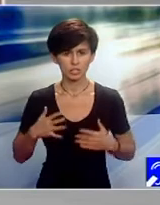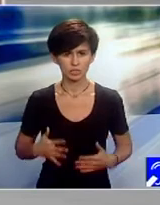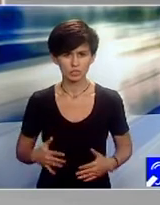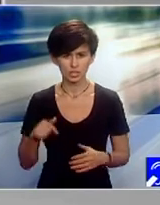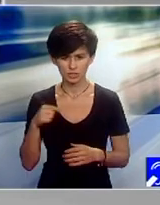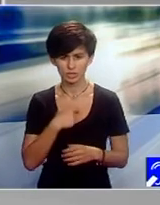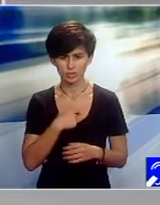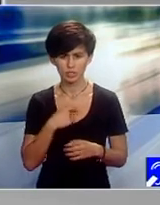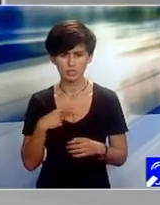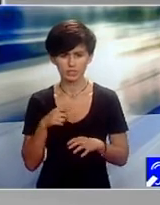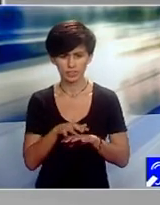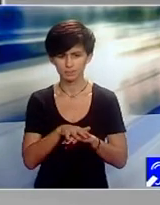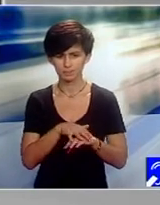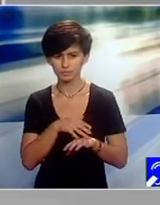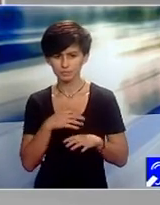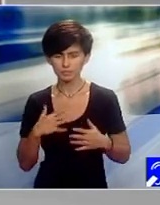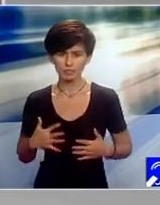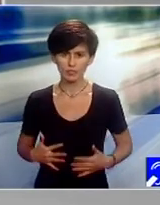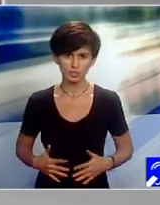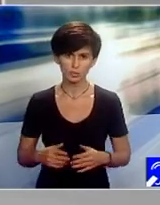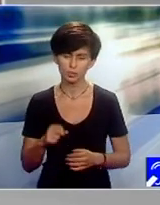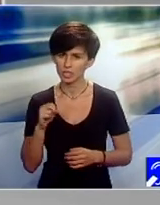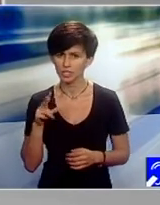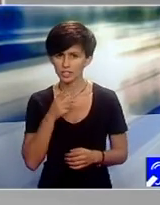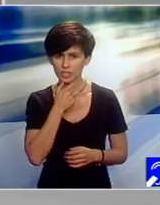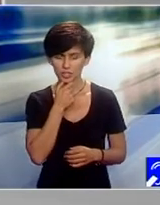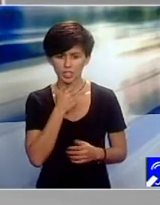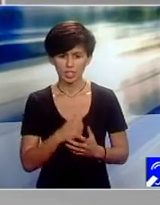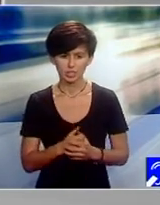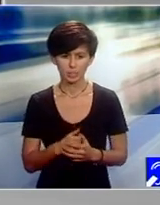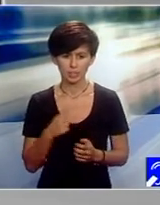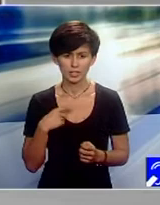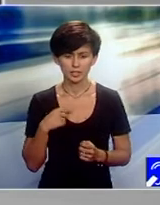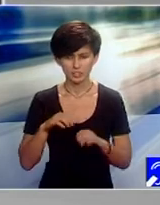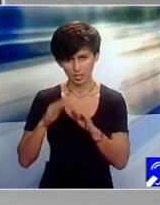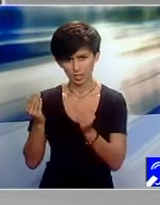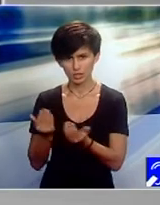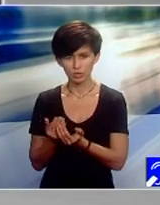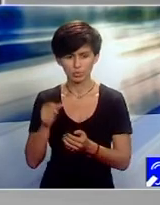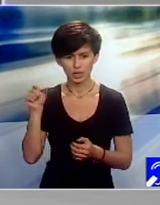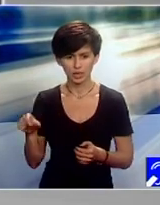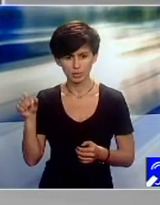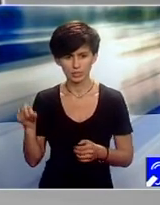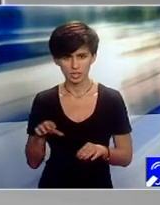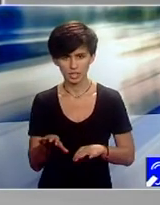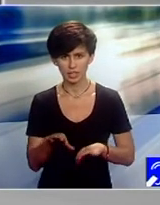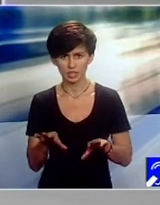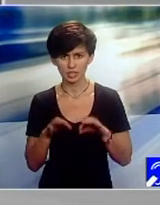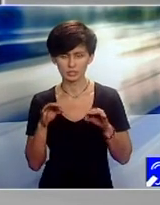și simptome, semne. În lume sunt persoane diagnosticate și sub 40 de ani cu demența Alzheimer, așa spun